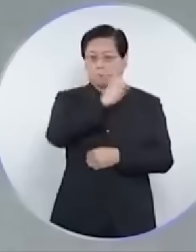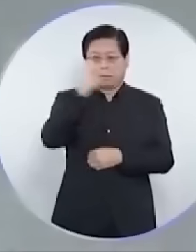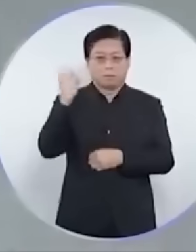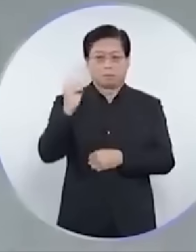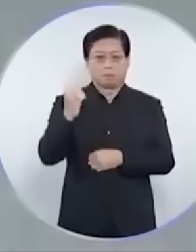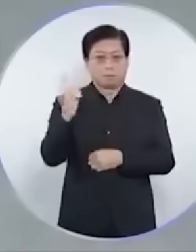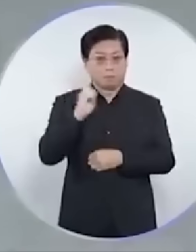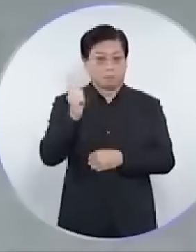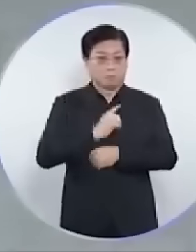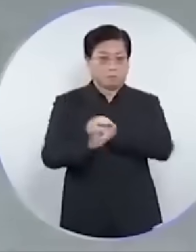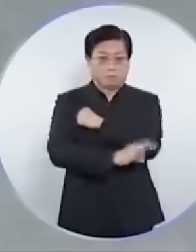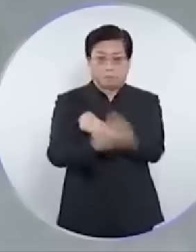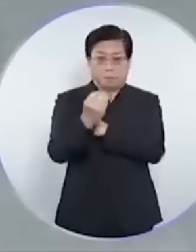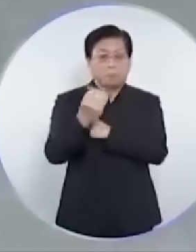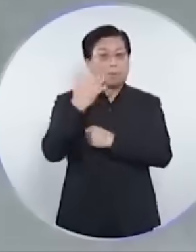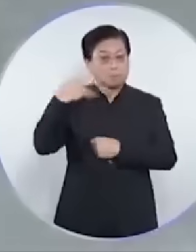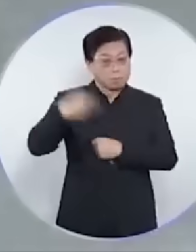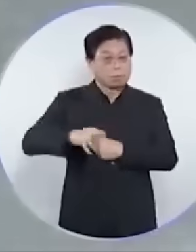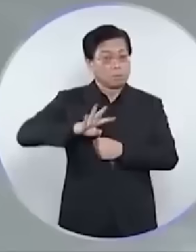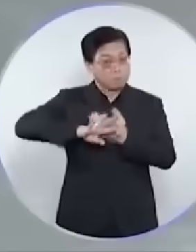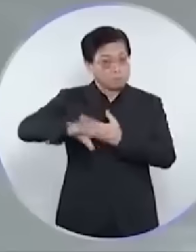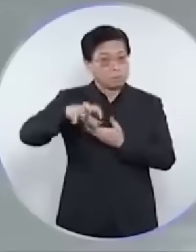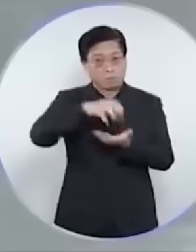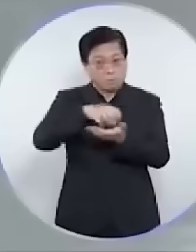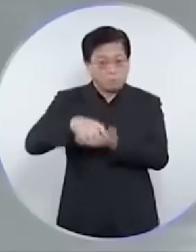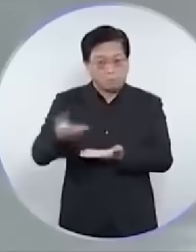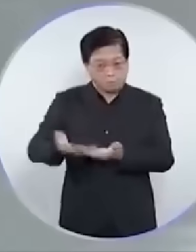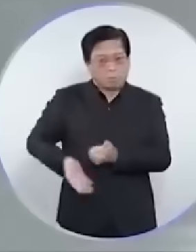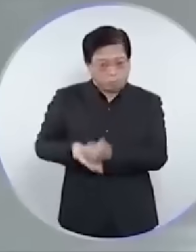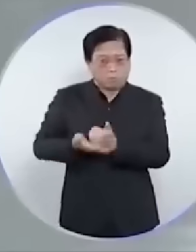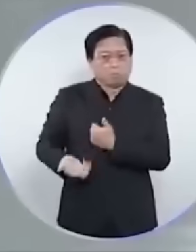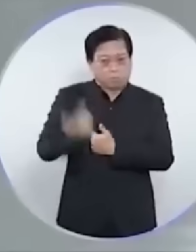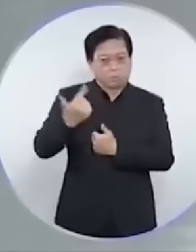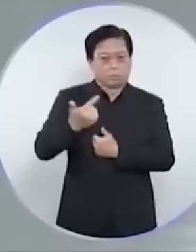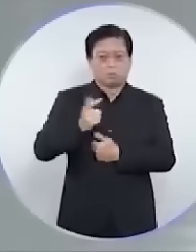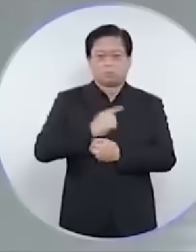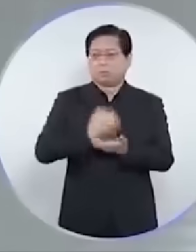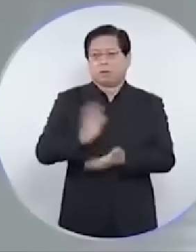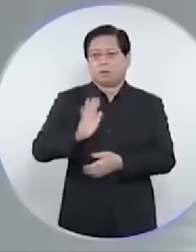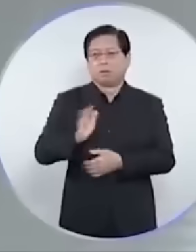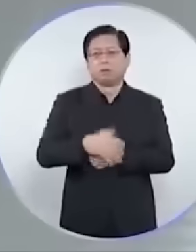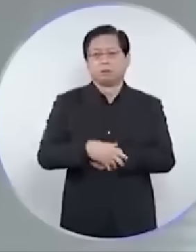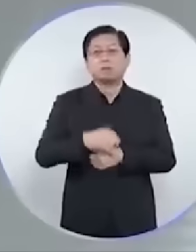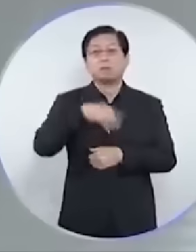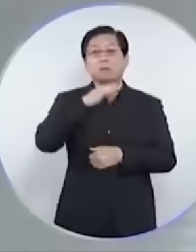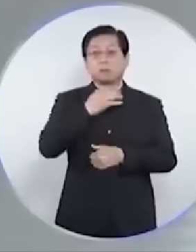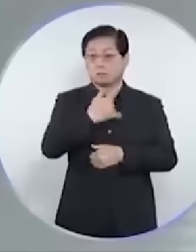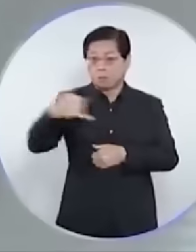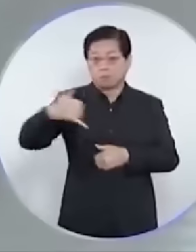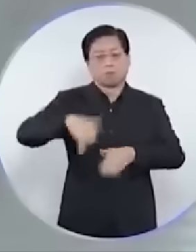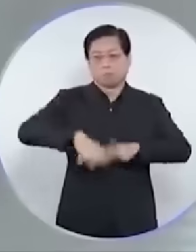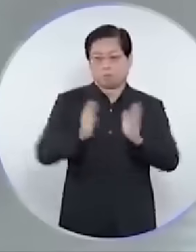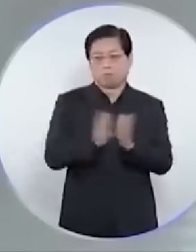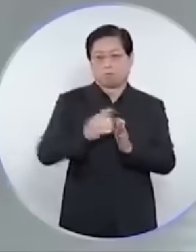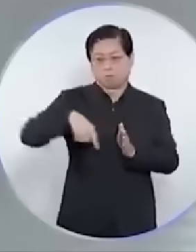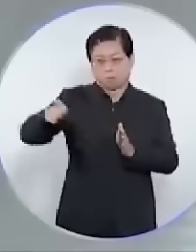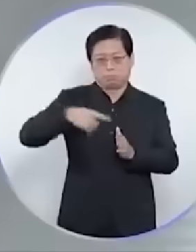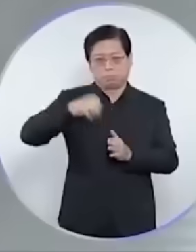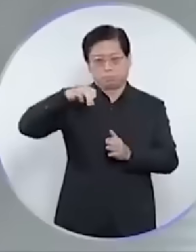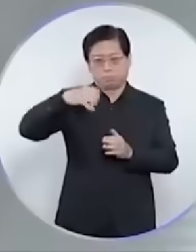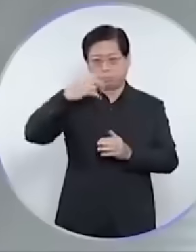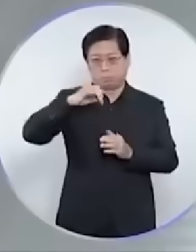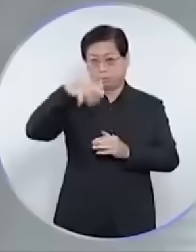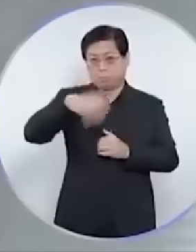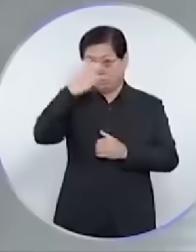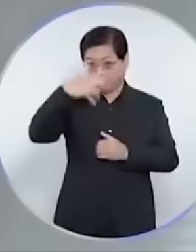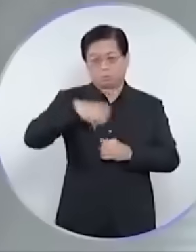何弊端出现。你如果还有进一步的证据，我鼓励你不要停止，待会离开的时候就马上去地检署按铃控